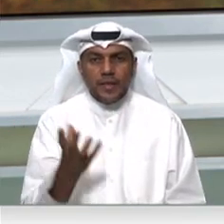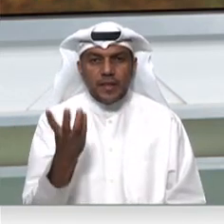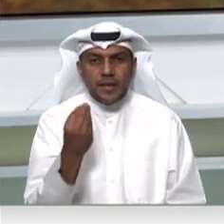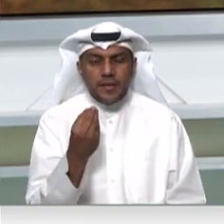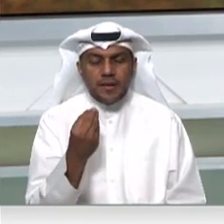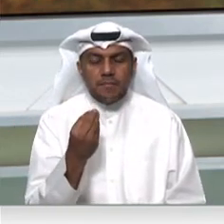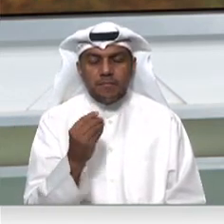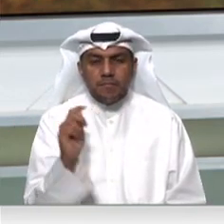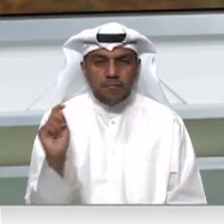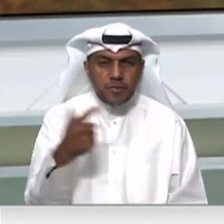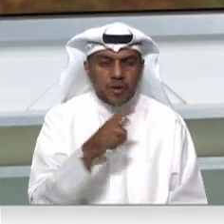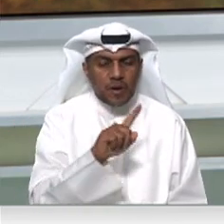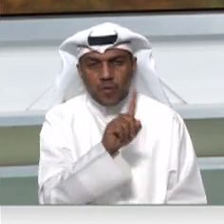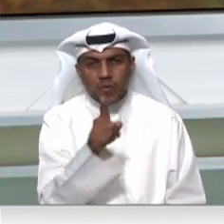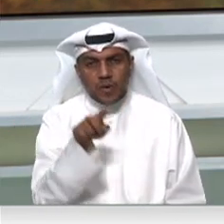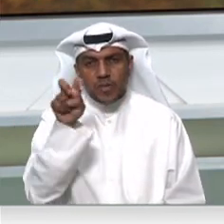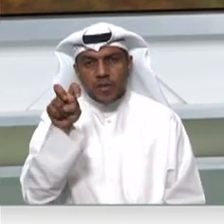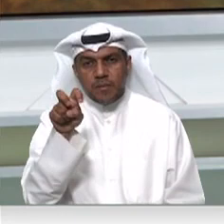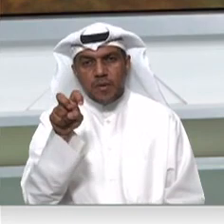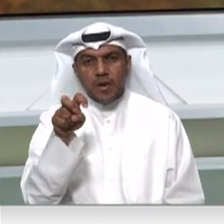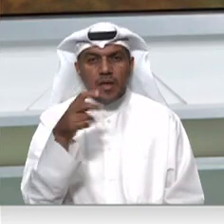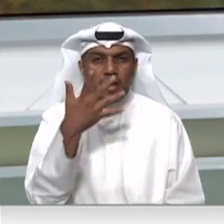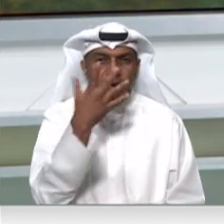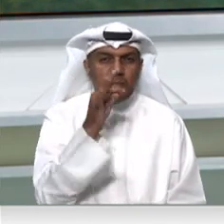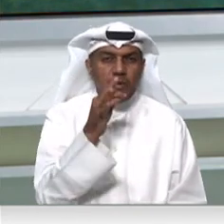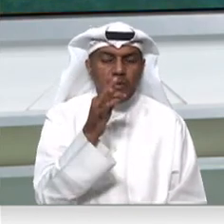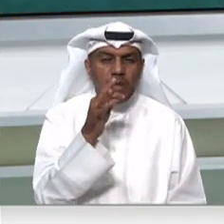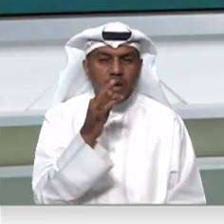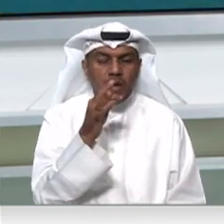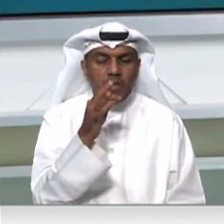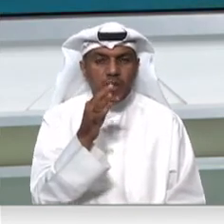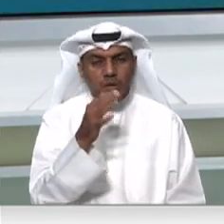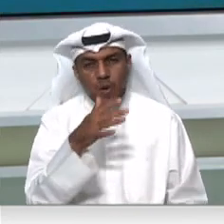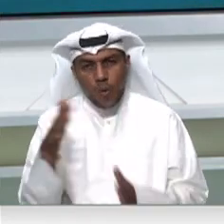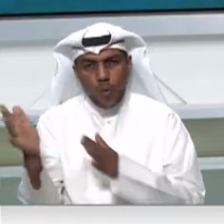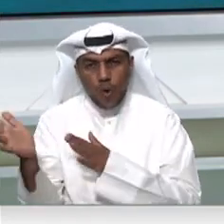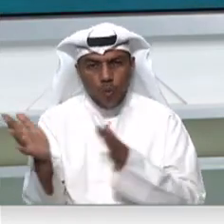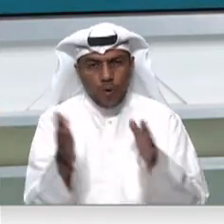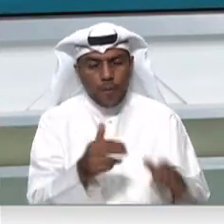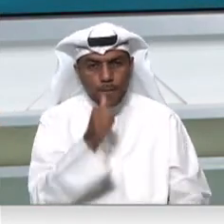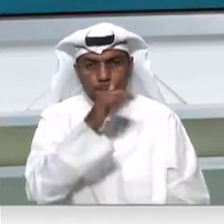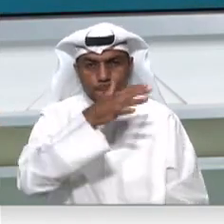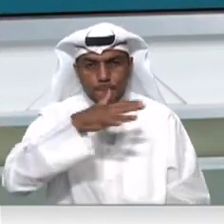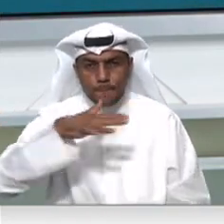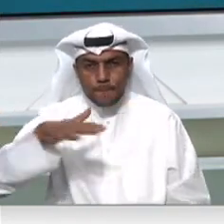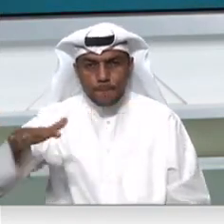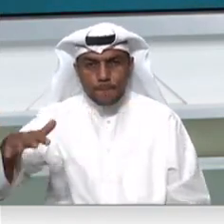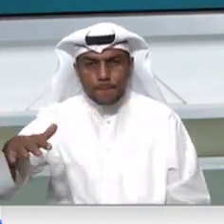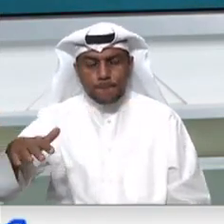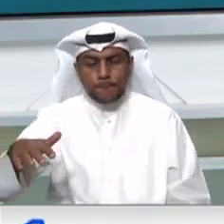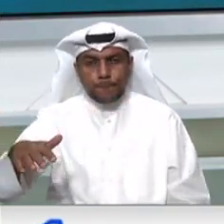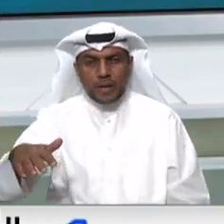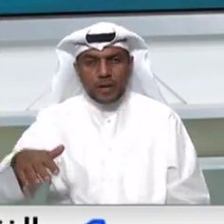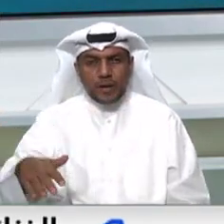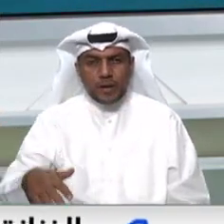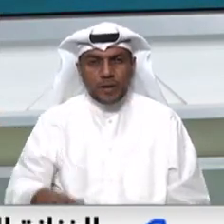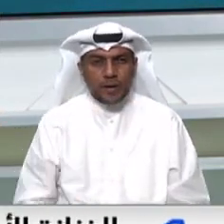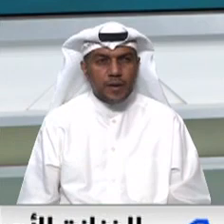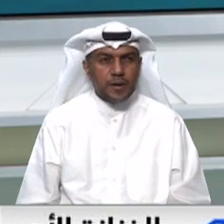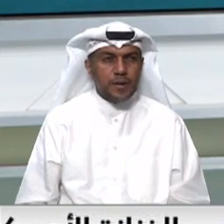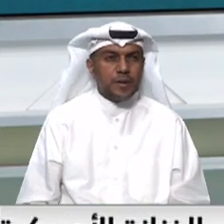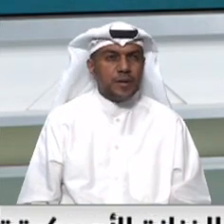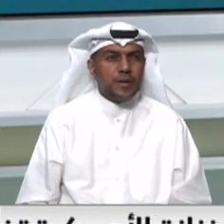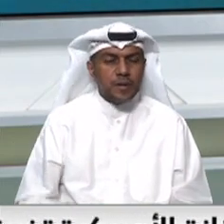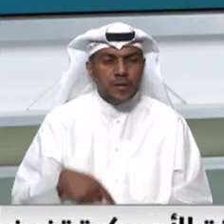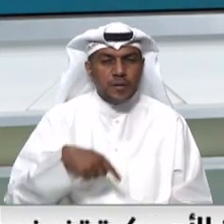تتفاوت سرعة الرياح من 8 إلى 35 كيلومتر في الساعة. أما بالنسبة للأجواء البحرية المتوقعة أعزائي المشاهدين خلال 24 ساعة